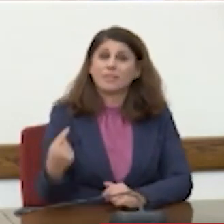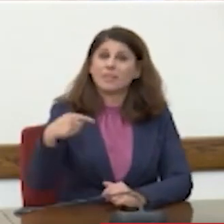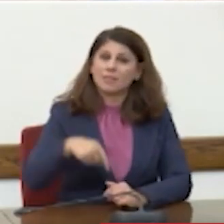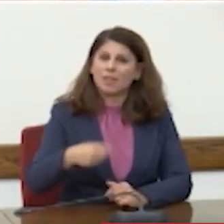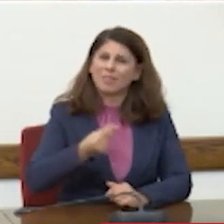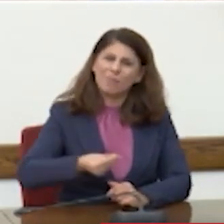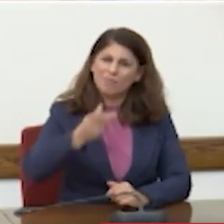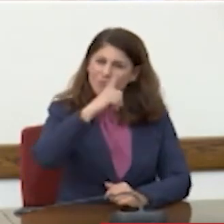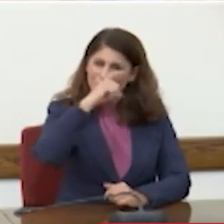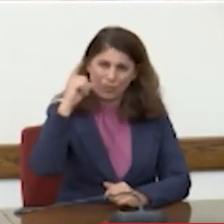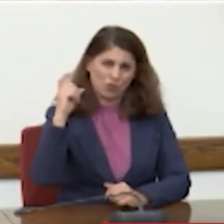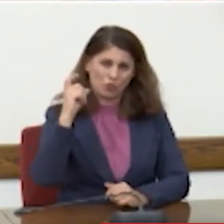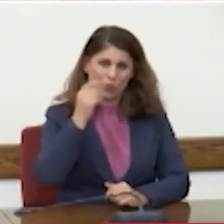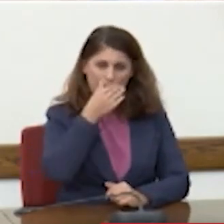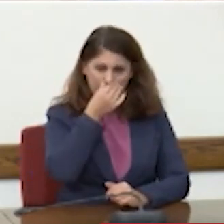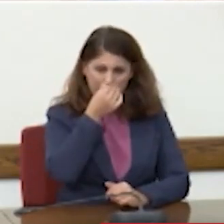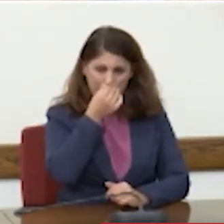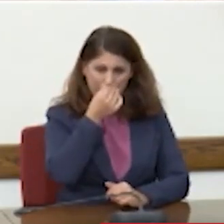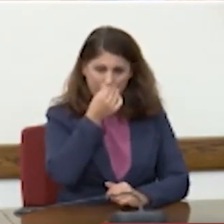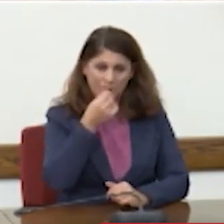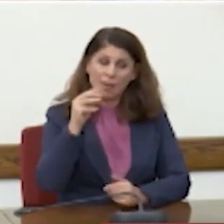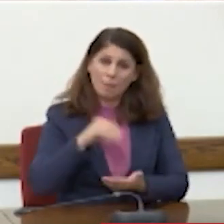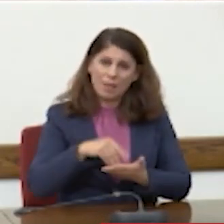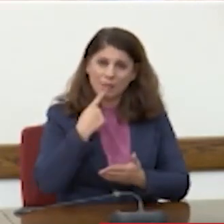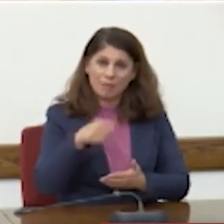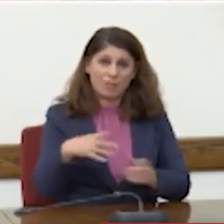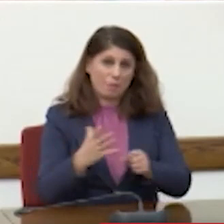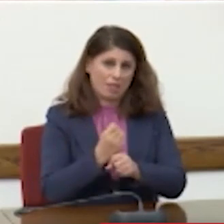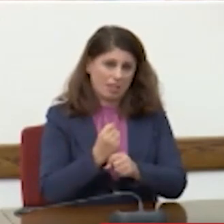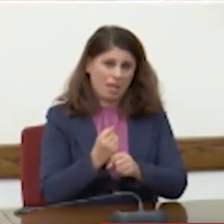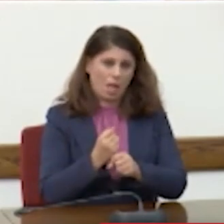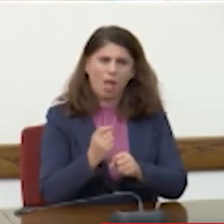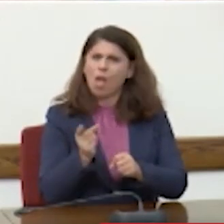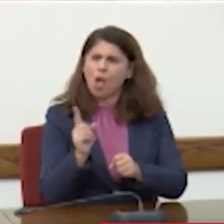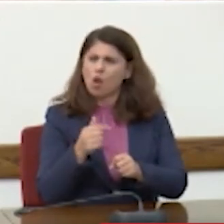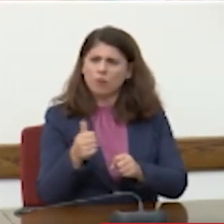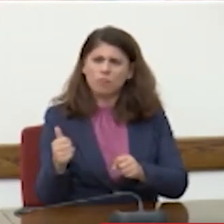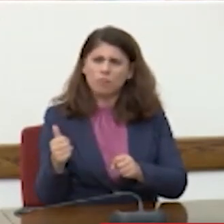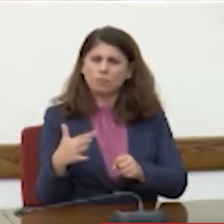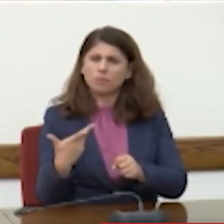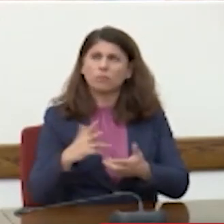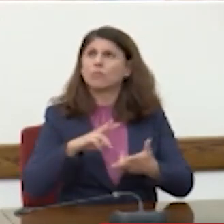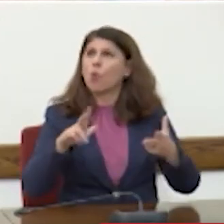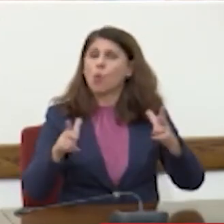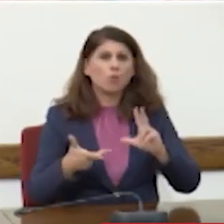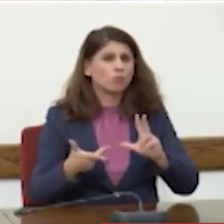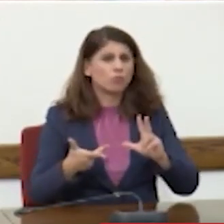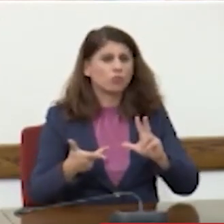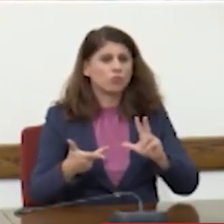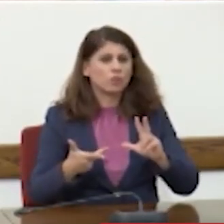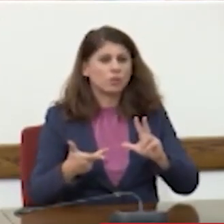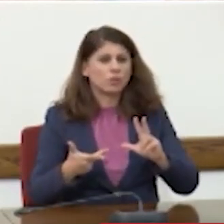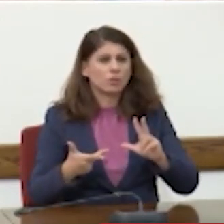συμπληρωματικό όπλο για να μπορέσουμε να αντιμετωπίσουμε στρεβλώσεις που θα παρουσιαστούν με μαθηματική βεβαιότητα στην αγορά εργασίας. Όσα είπε ο Πρωθυπουργός